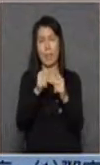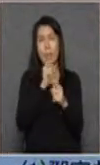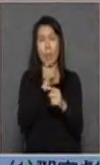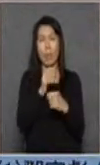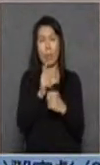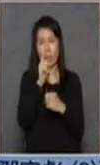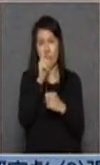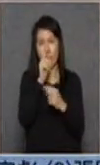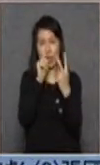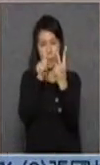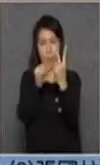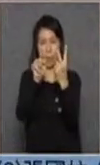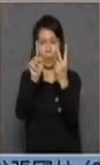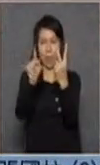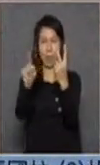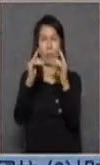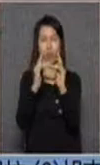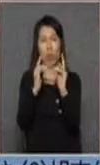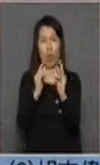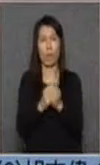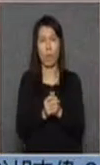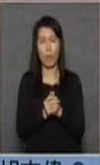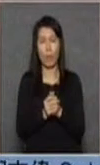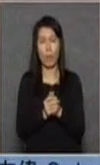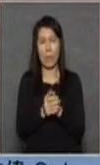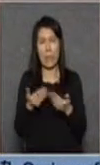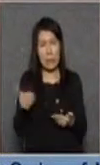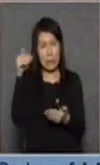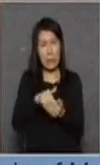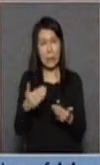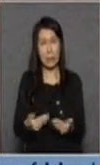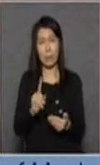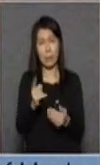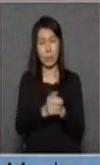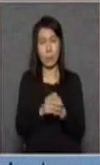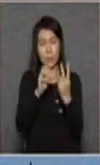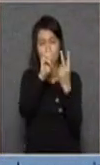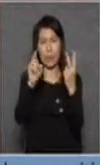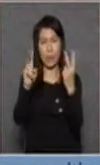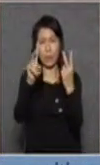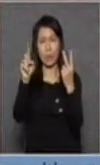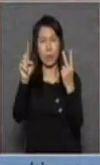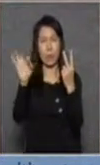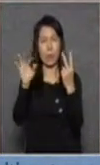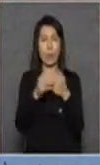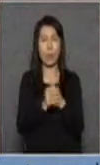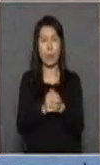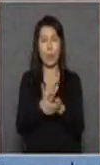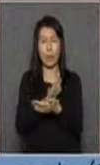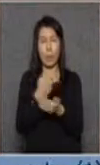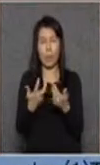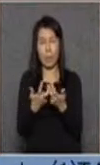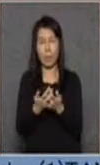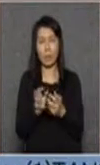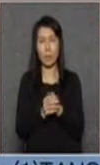係有2.11張。咁而家又點呢？如果睇2012-13年度咧，就變